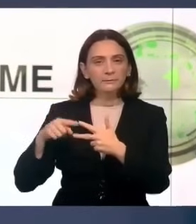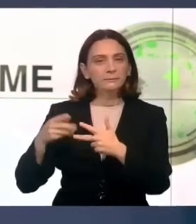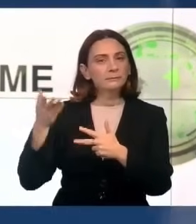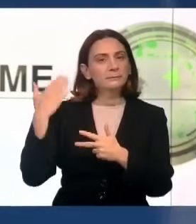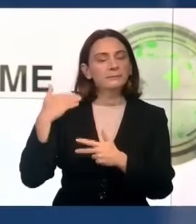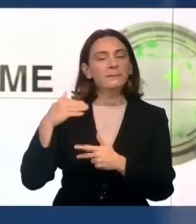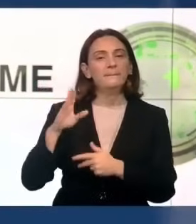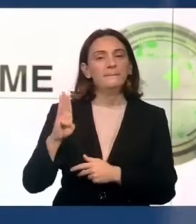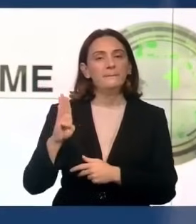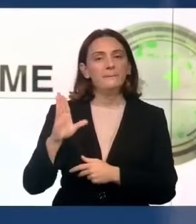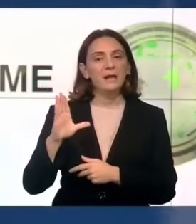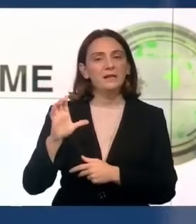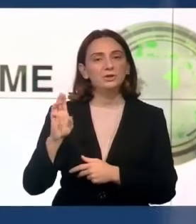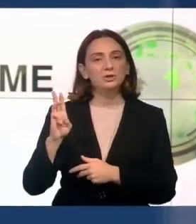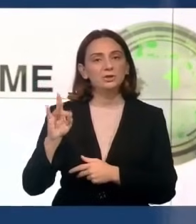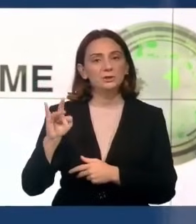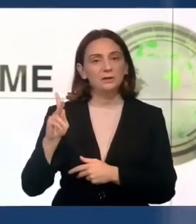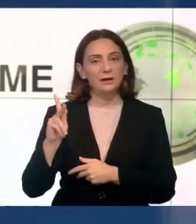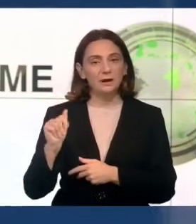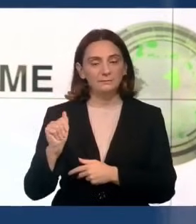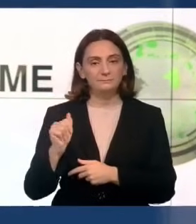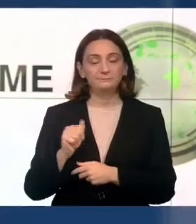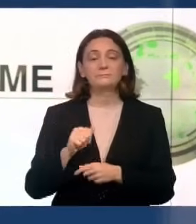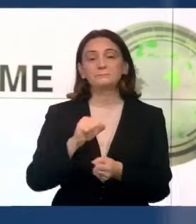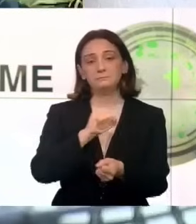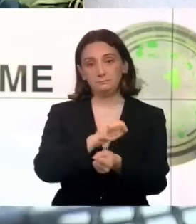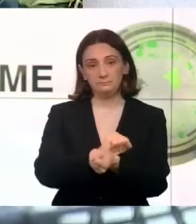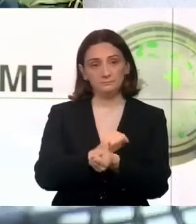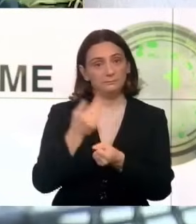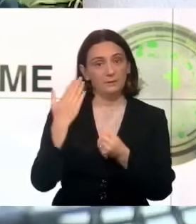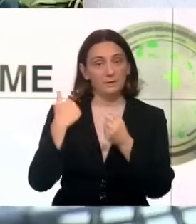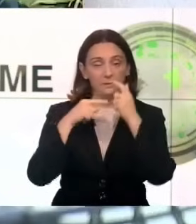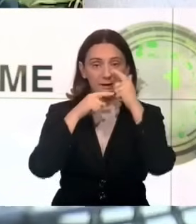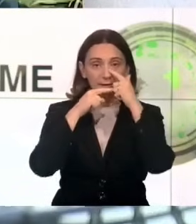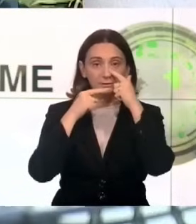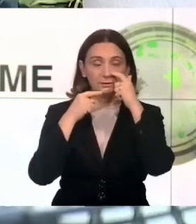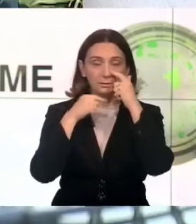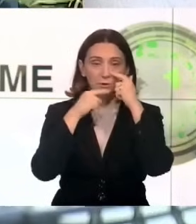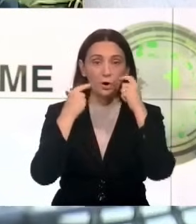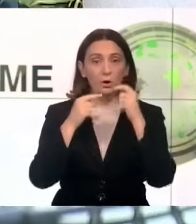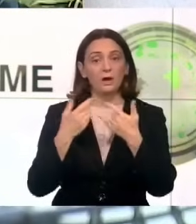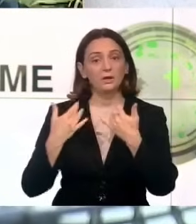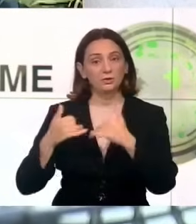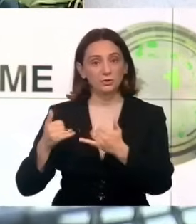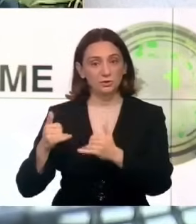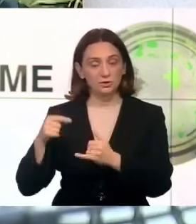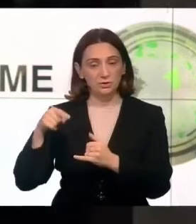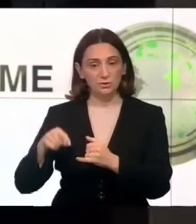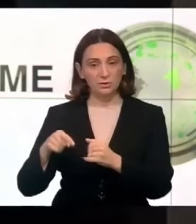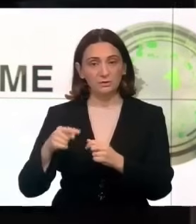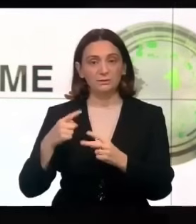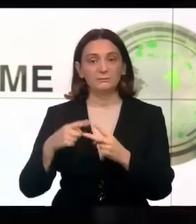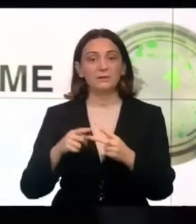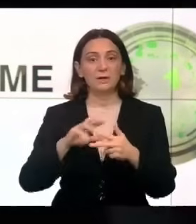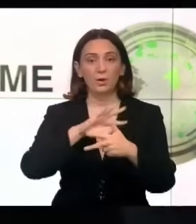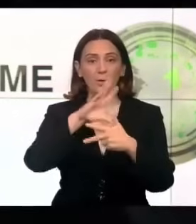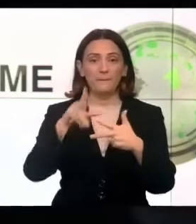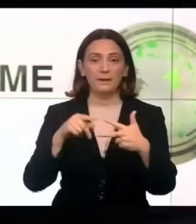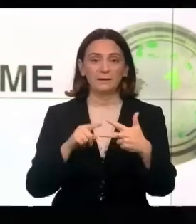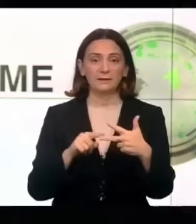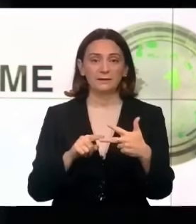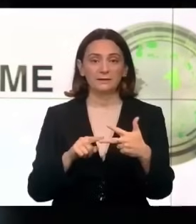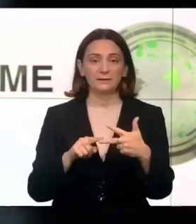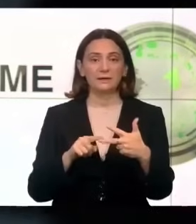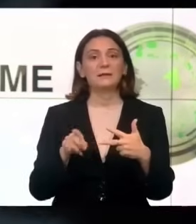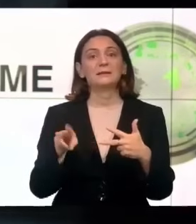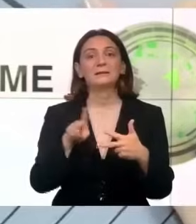vitin 2021 për vepra penale të lidhura me narkotikët, ndërsa i pandehuri Besian Ramaj rezulton të jetë i dënuar për vepra